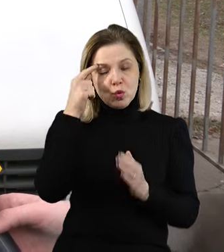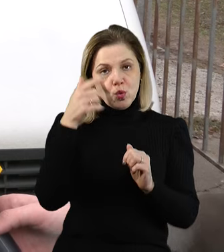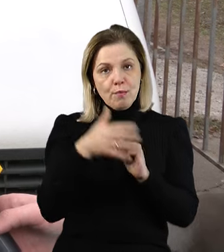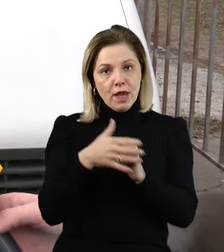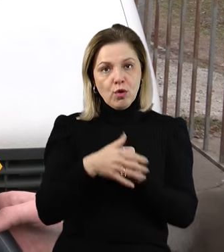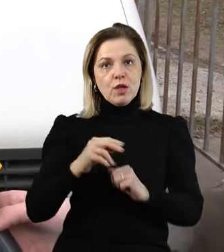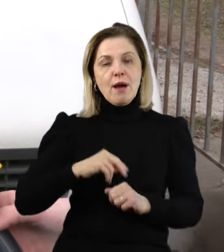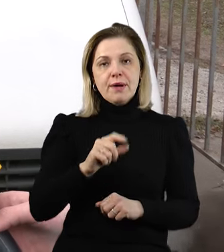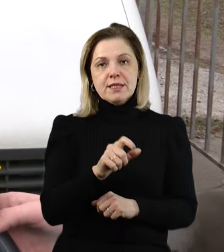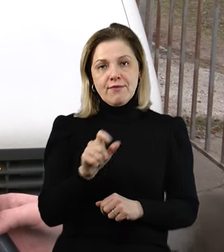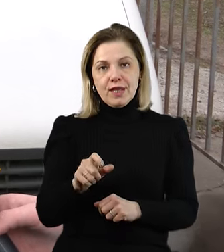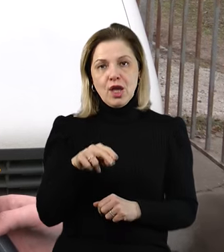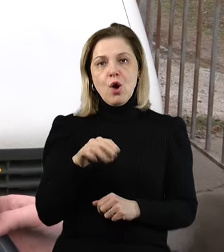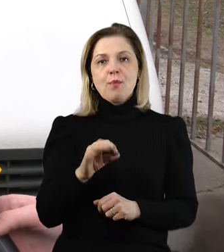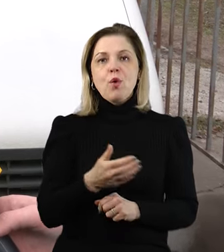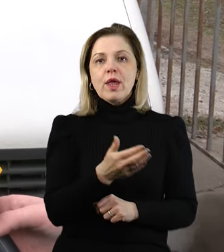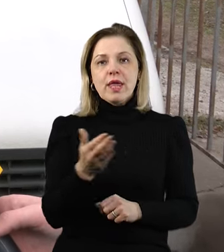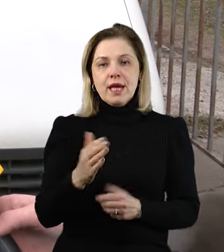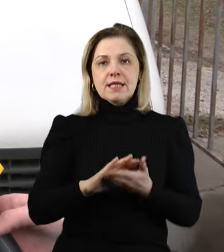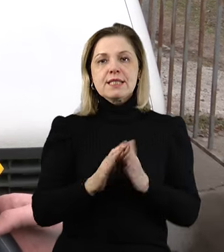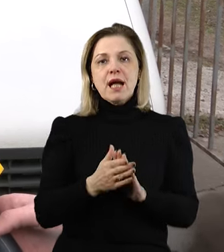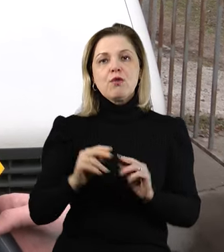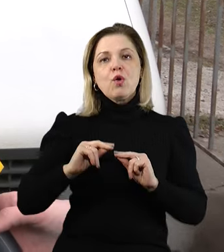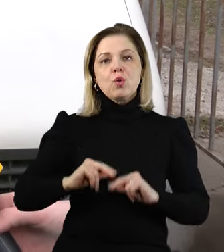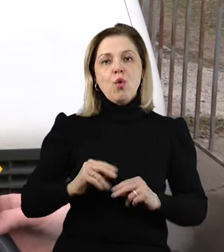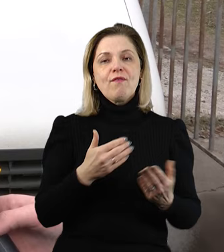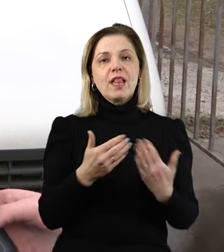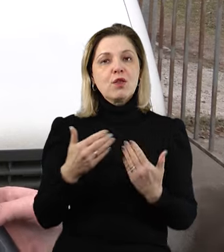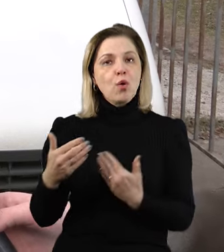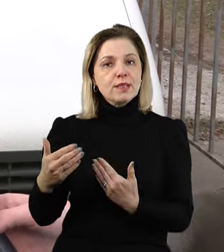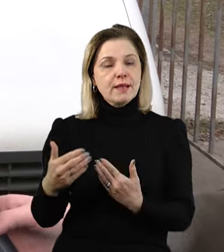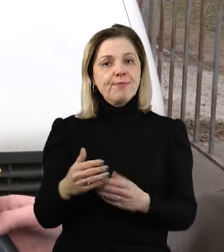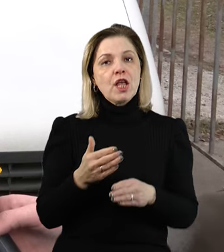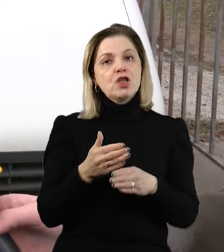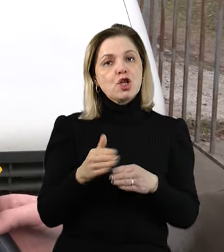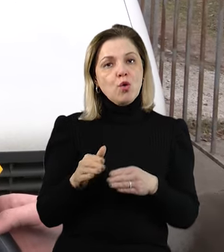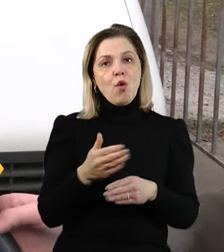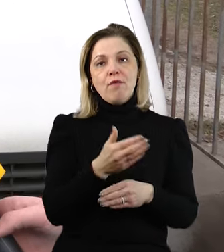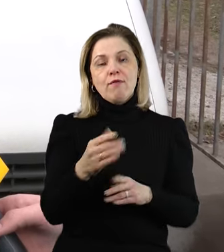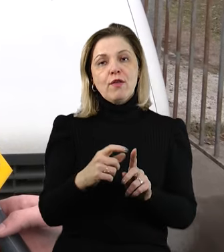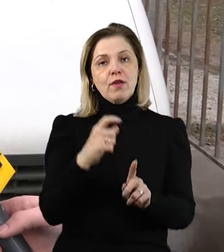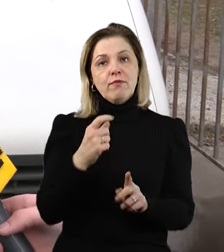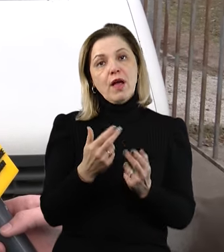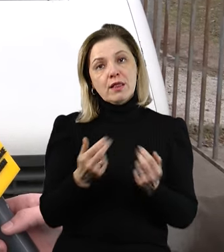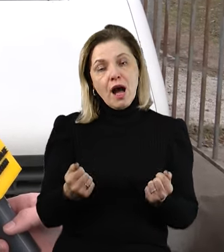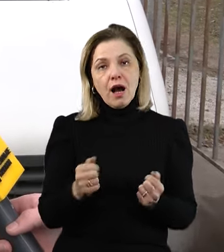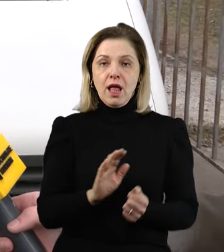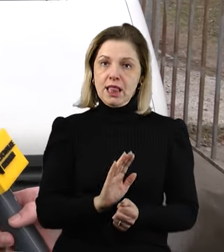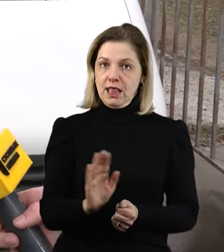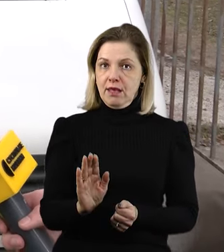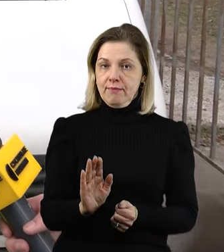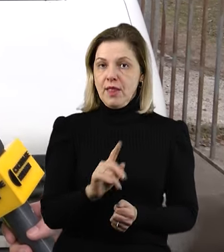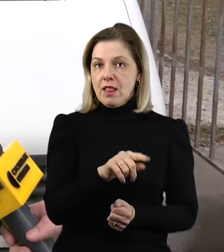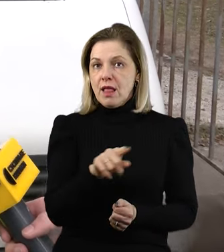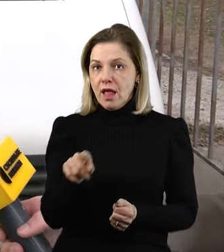розуміють самі працівники про їх стан трудових відносин. Частково вони відповідали або так, або ні.